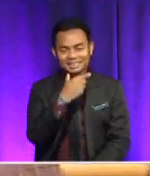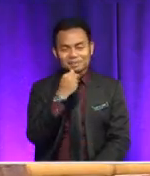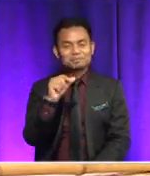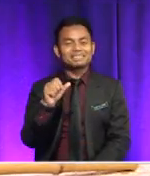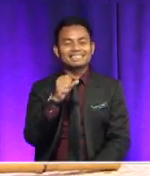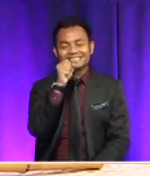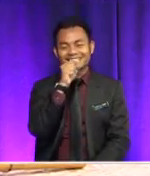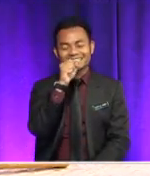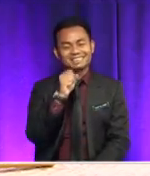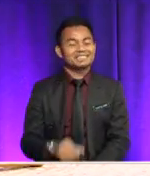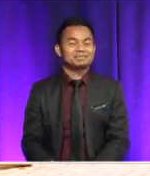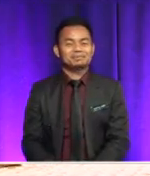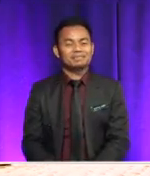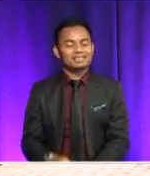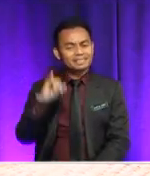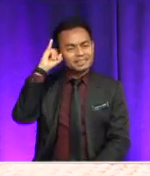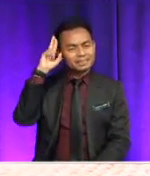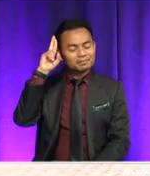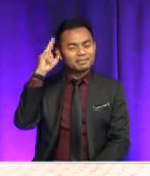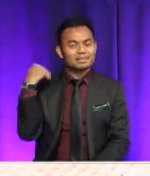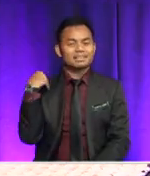ada jumpa satu gambar